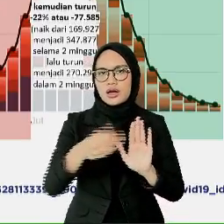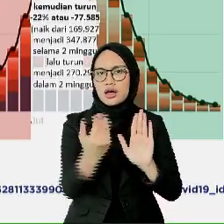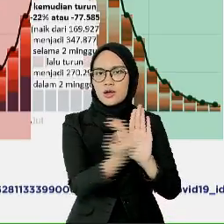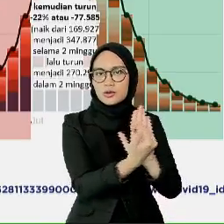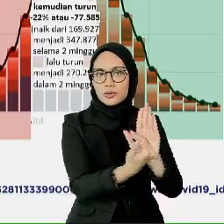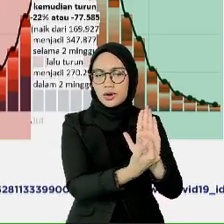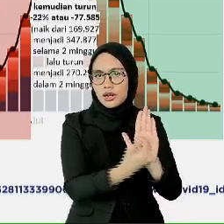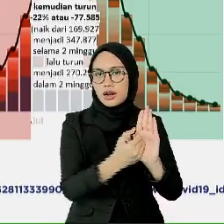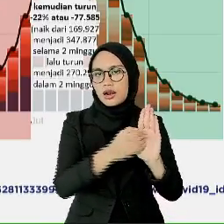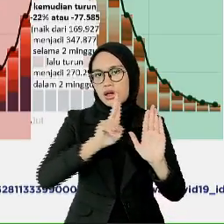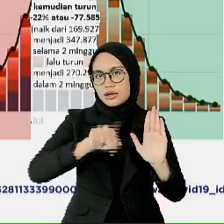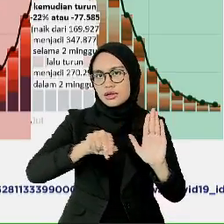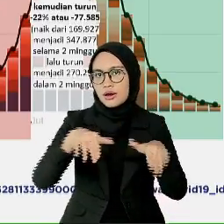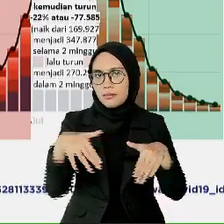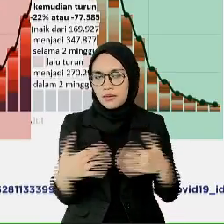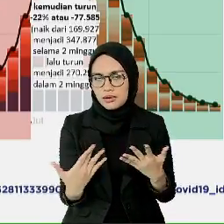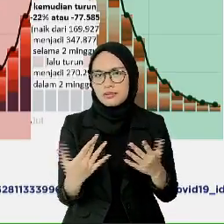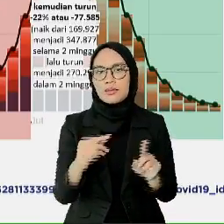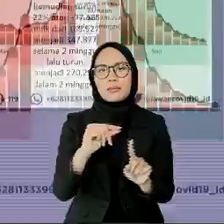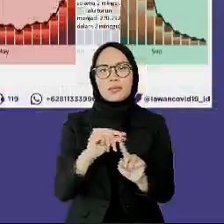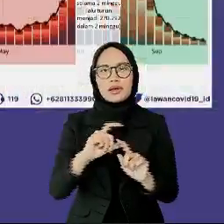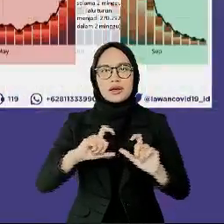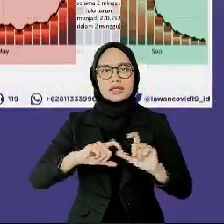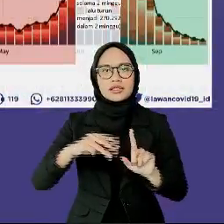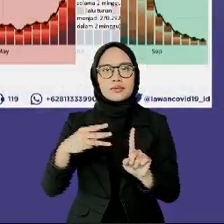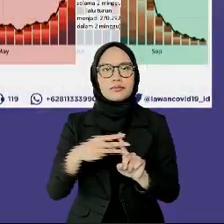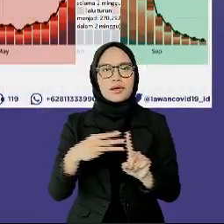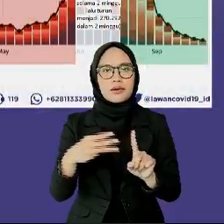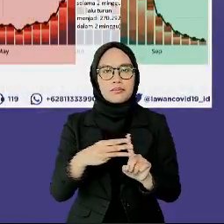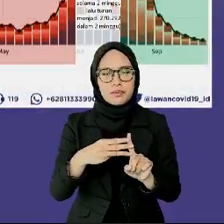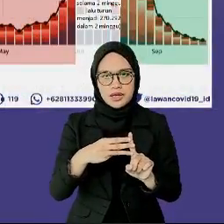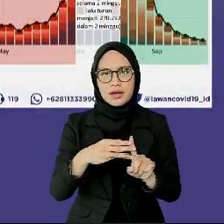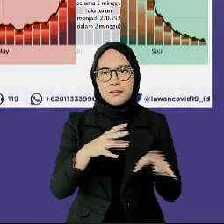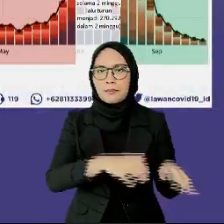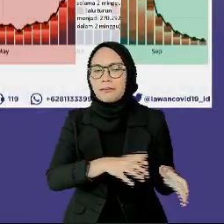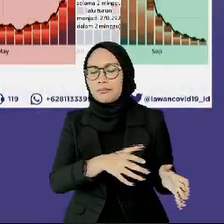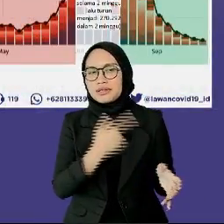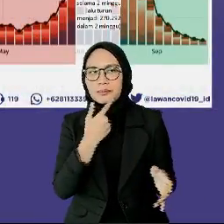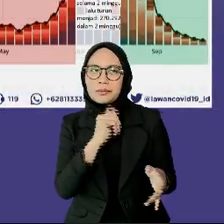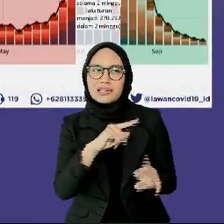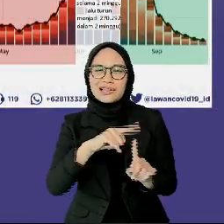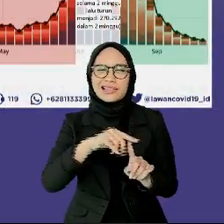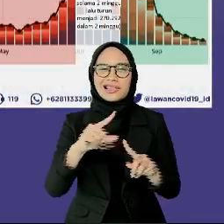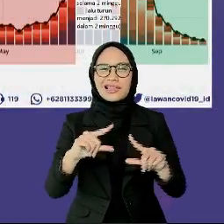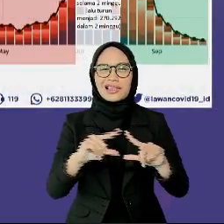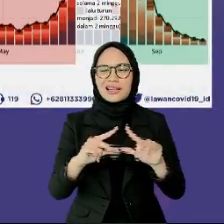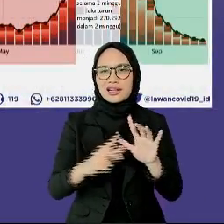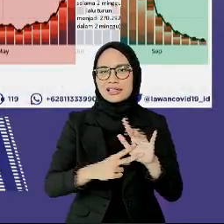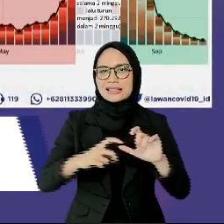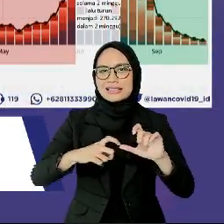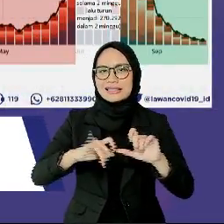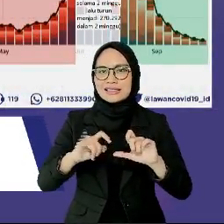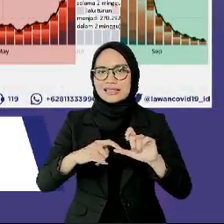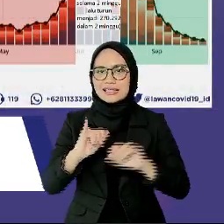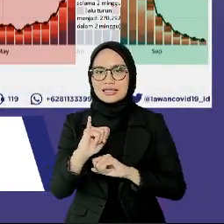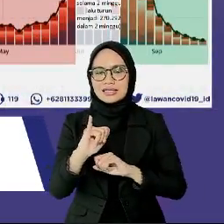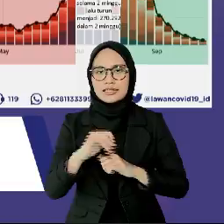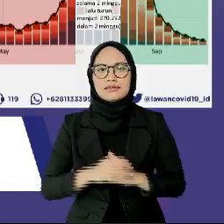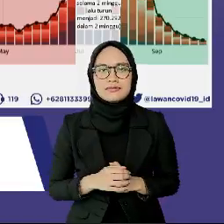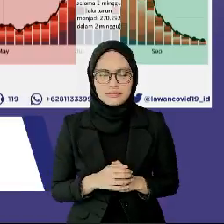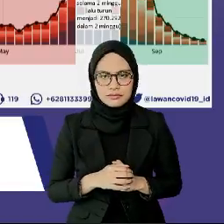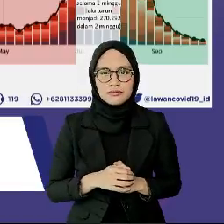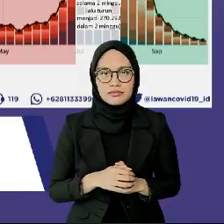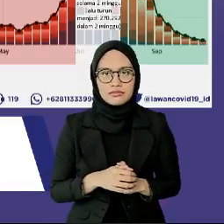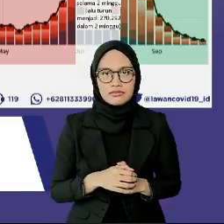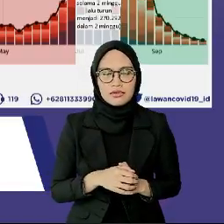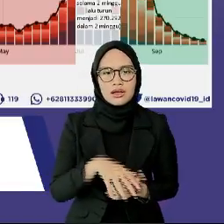menerapkan kebijakan PSBB transisi. Sekolah tatap muka tetap ditiadakan, namun perkantoran, tempat